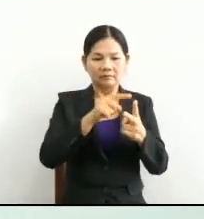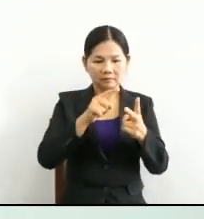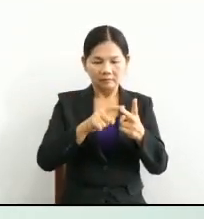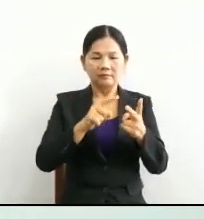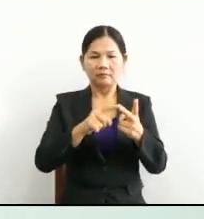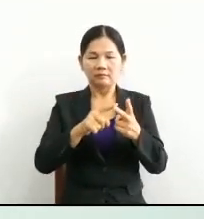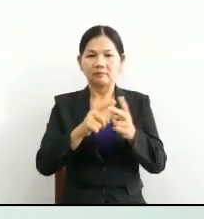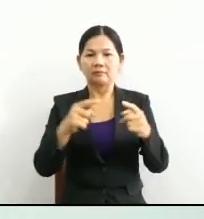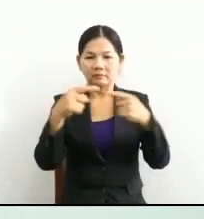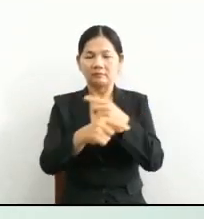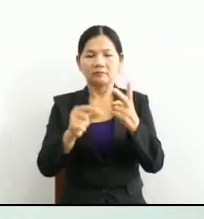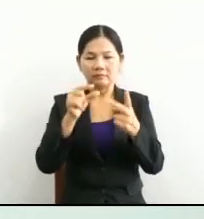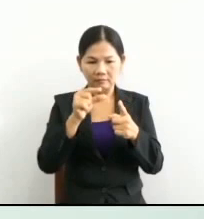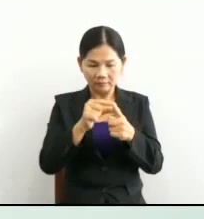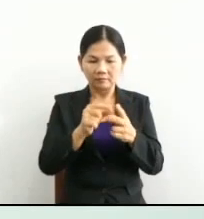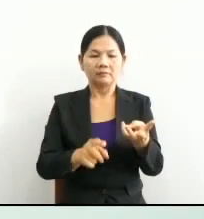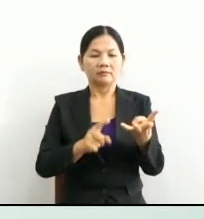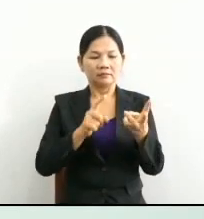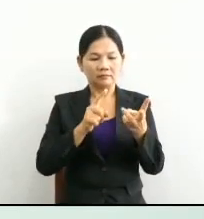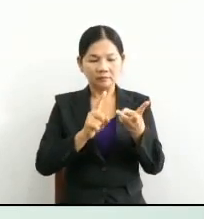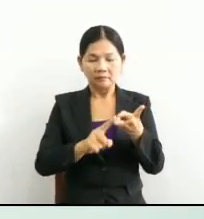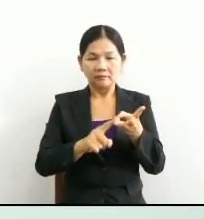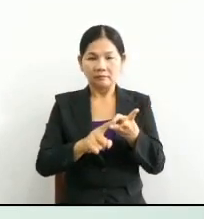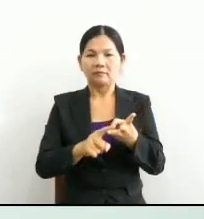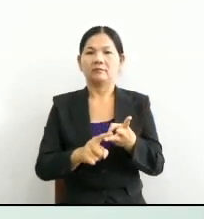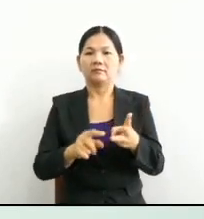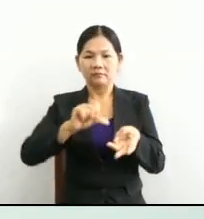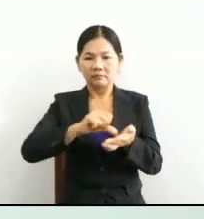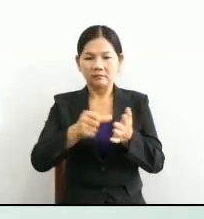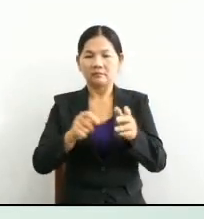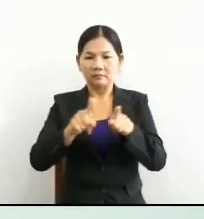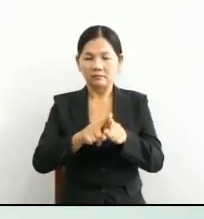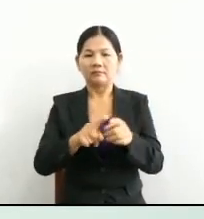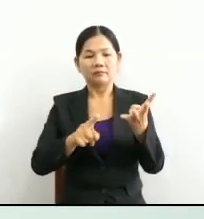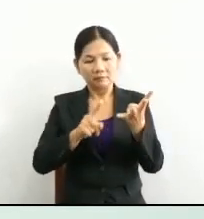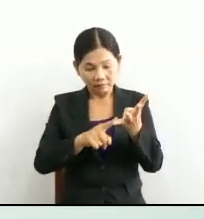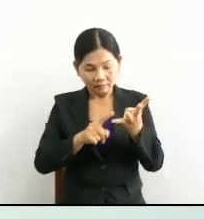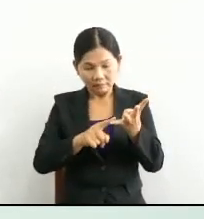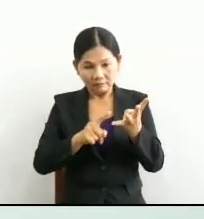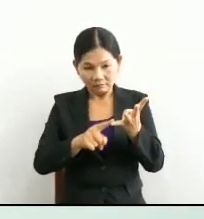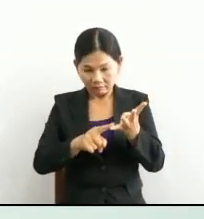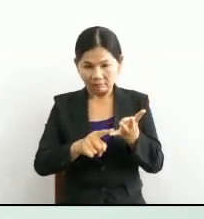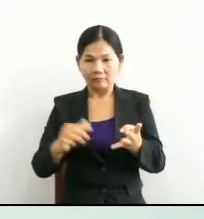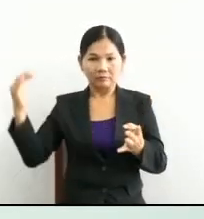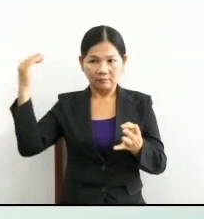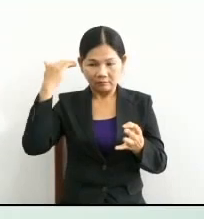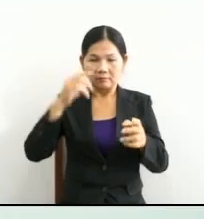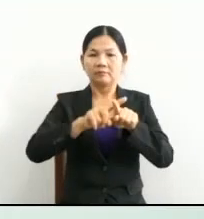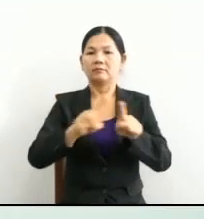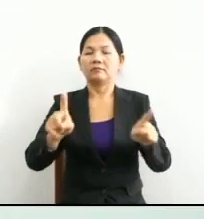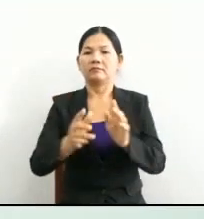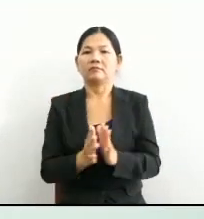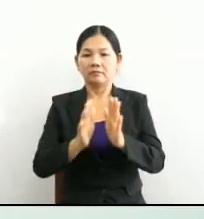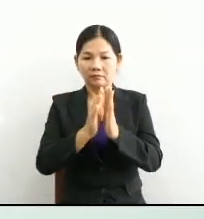kho bần dụ pía có bạc để sáp kho bê ba chân nạ sáp ngó sạc tì sạc sạp con ai cho xê nơi không sạp hơi bùng sạp hơi sạc